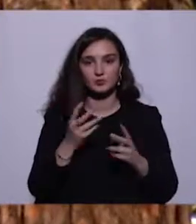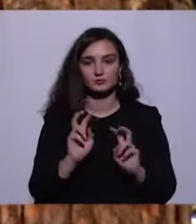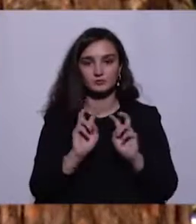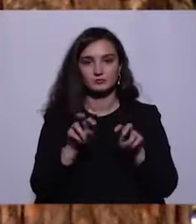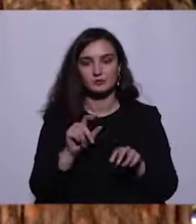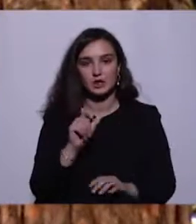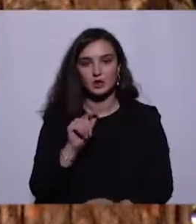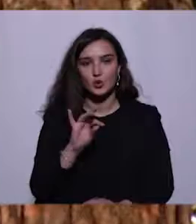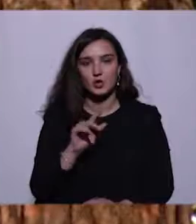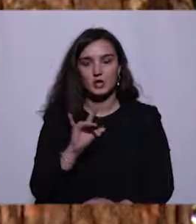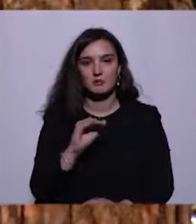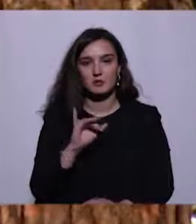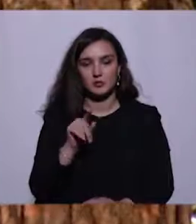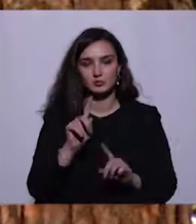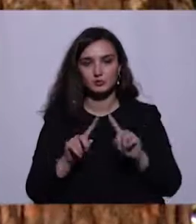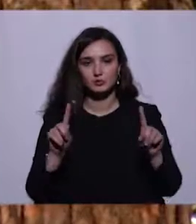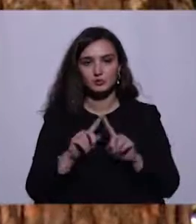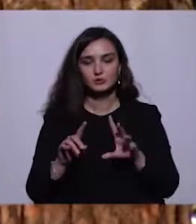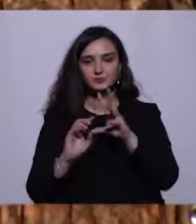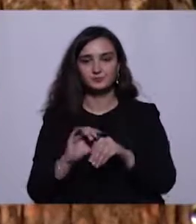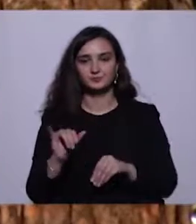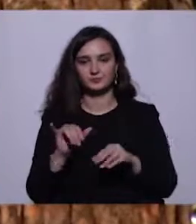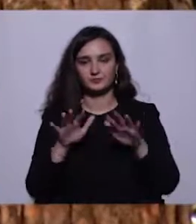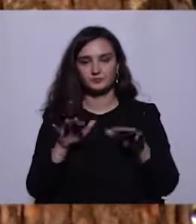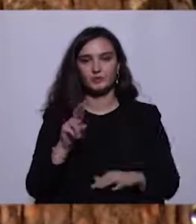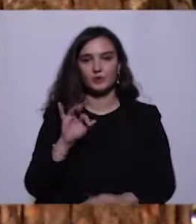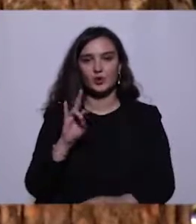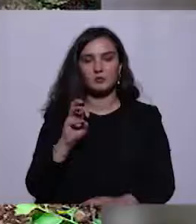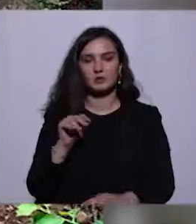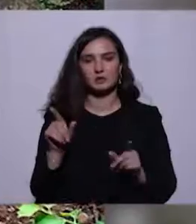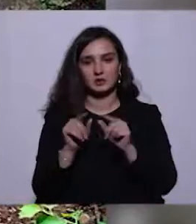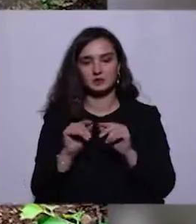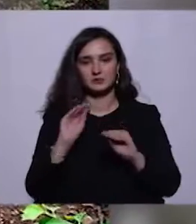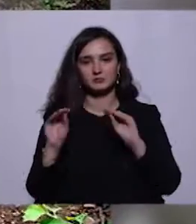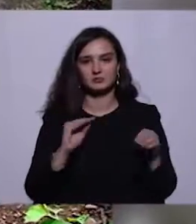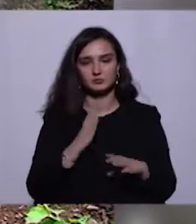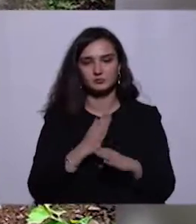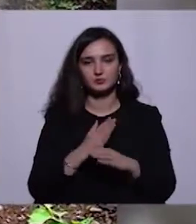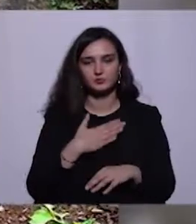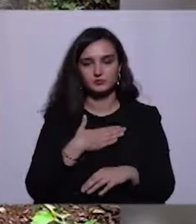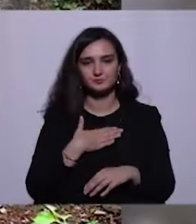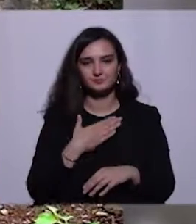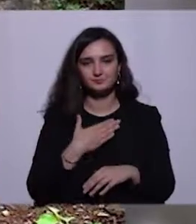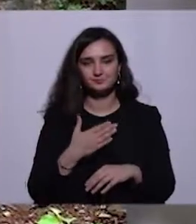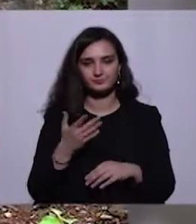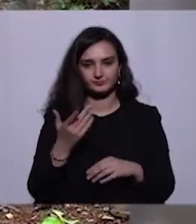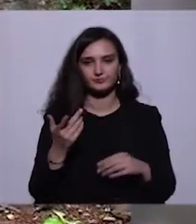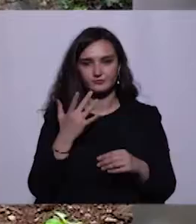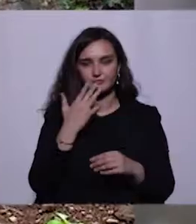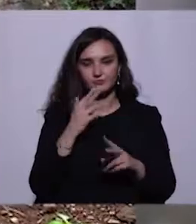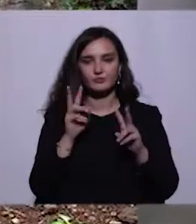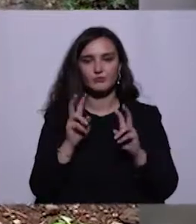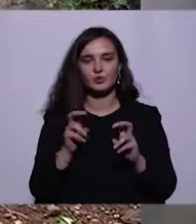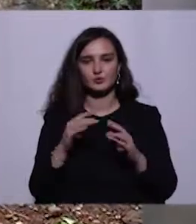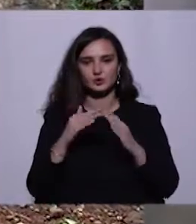ეწვევით ეთნოგრაფიულ მუზეუმს, სადაც დოლმენთან ერთად განთავსებულია ჩვენი ხალხური